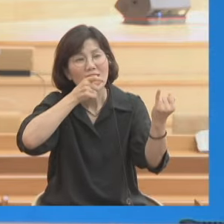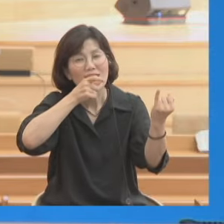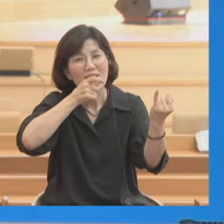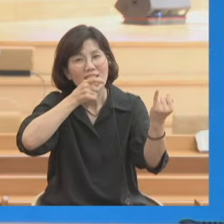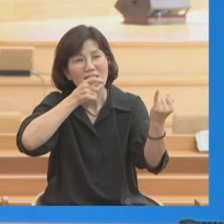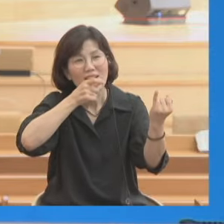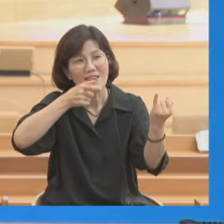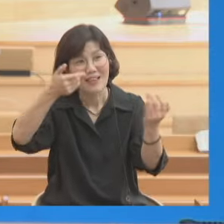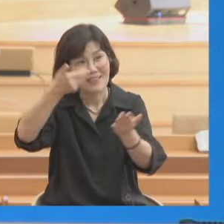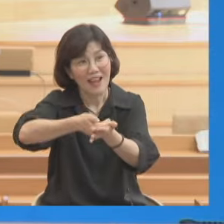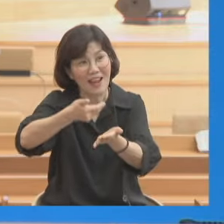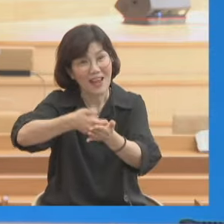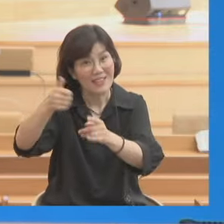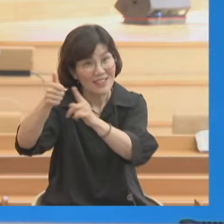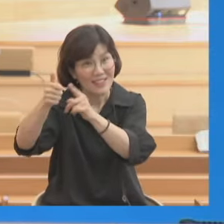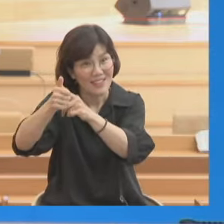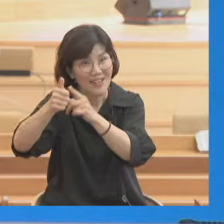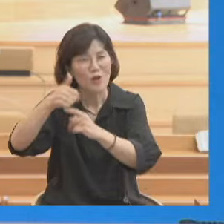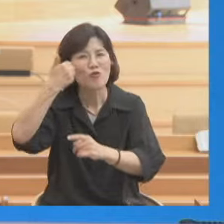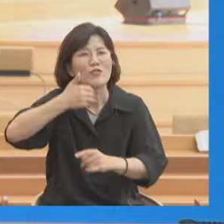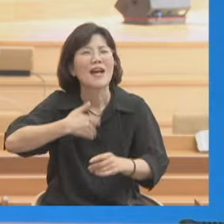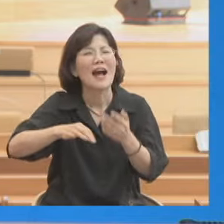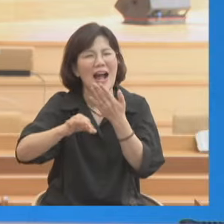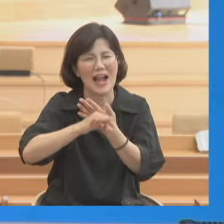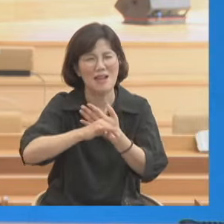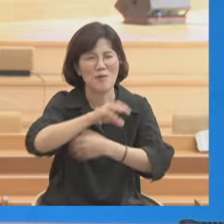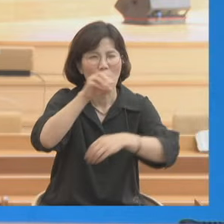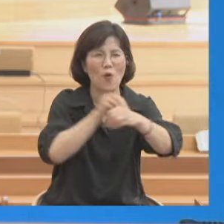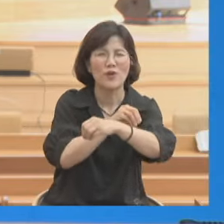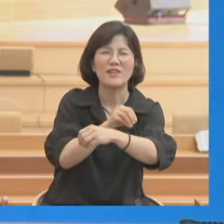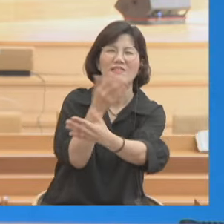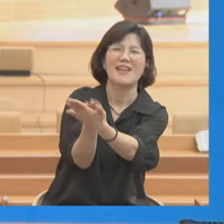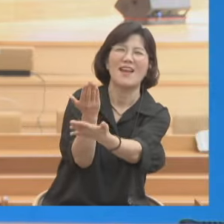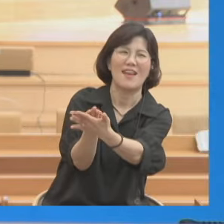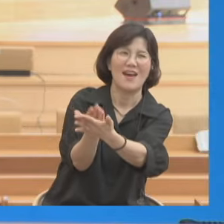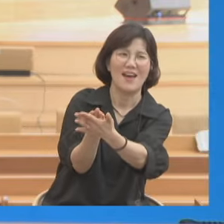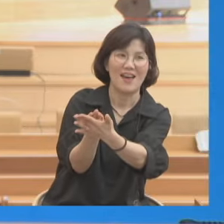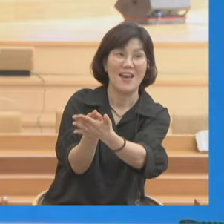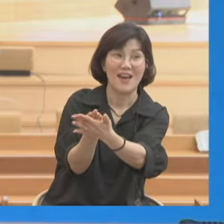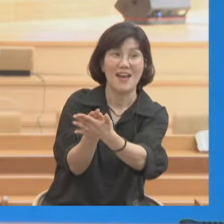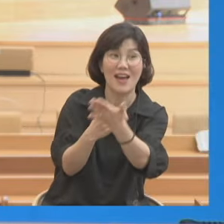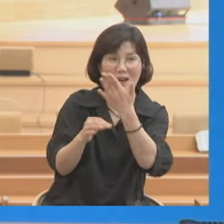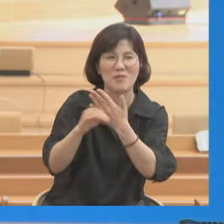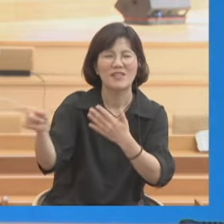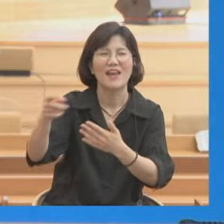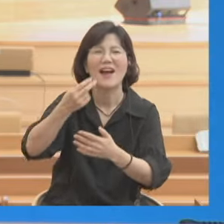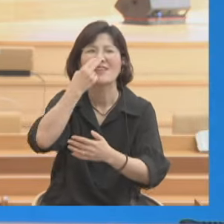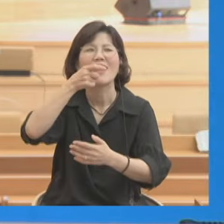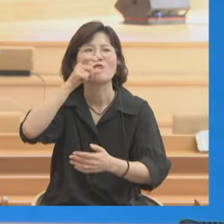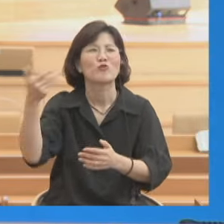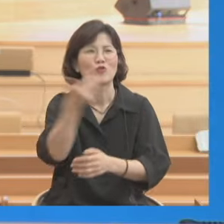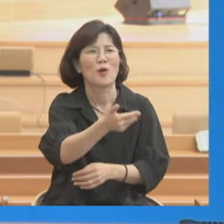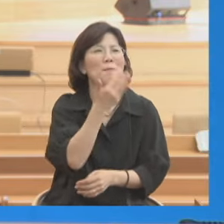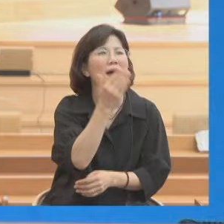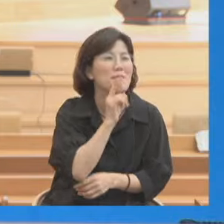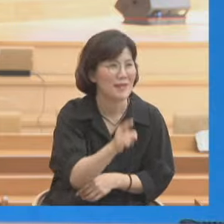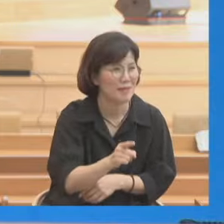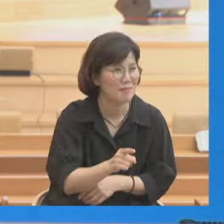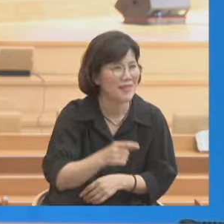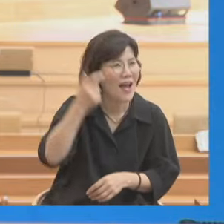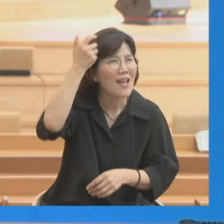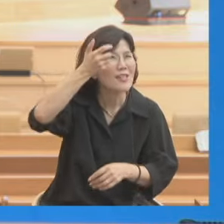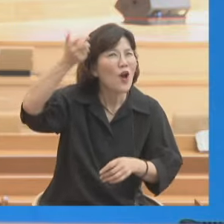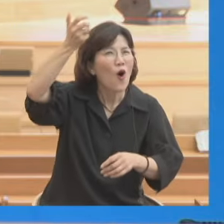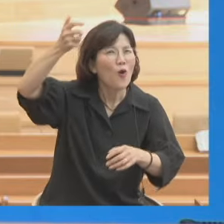알았더라면 네가 그에게 구하였을 것이고 그가 생수를 네게 주었을 것이다. 영혼 깊은 곳의